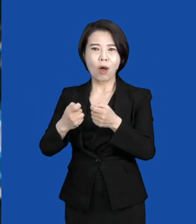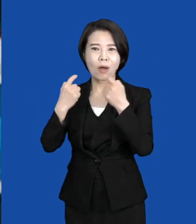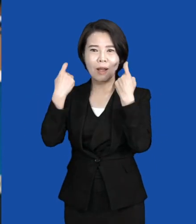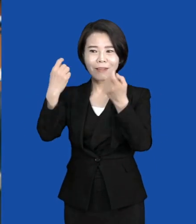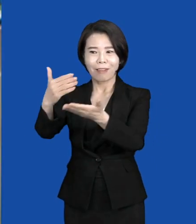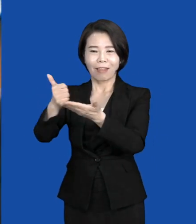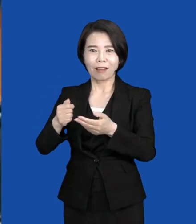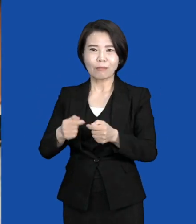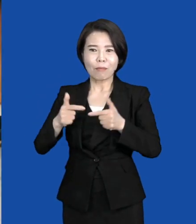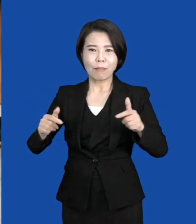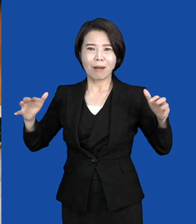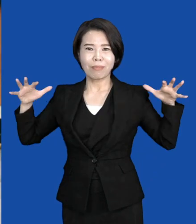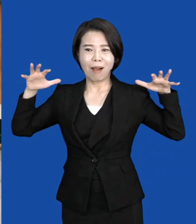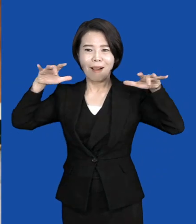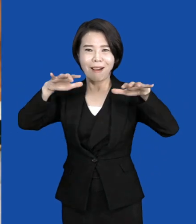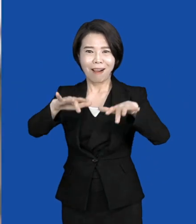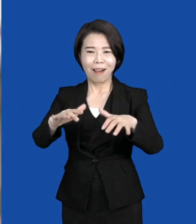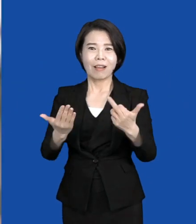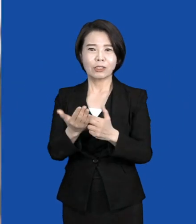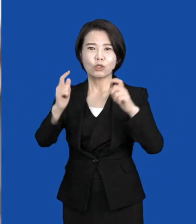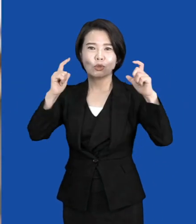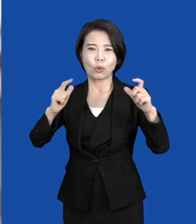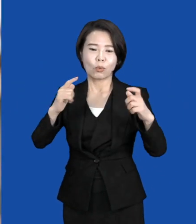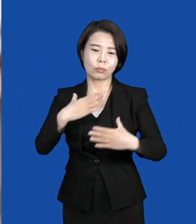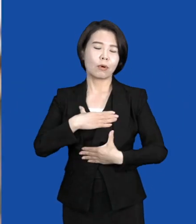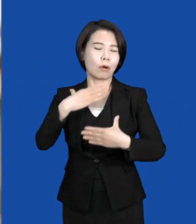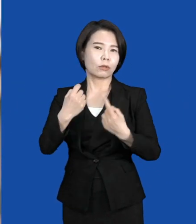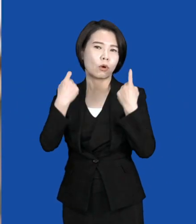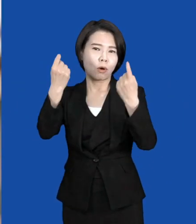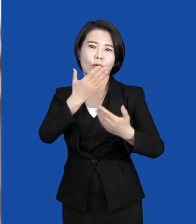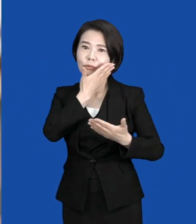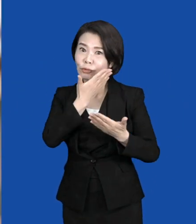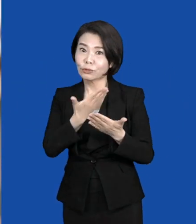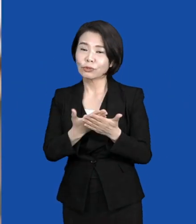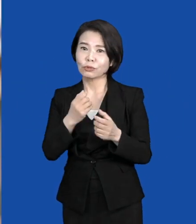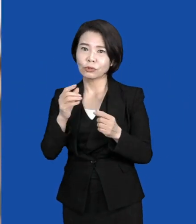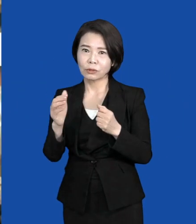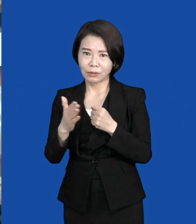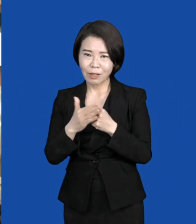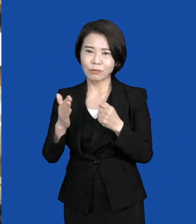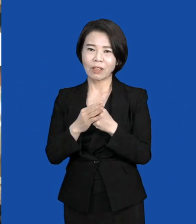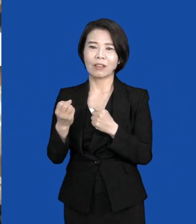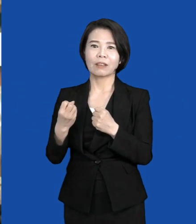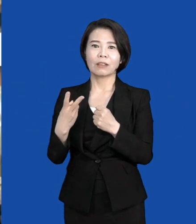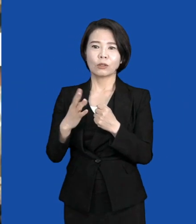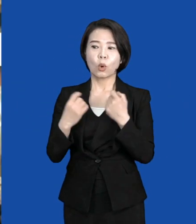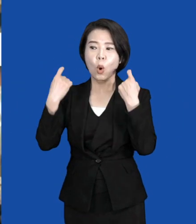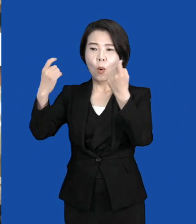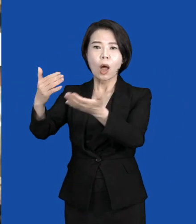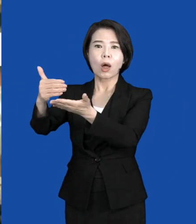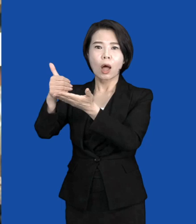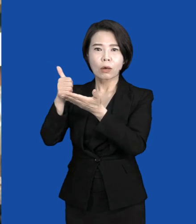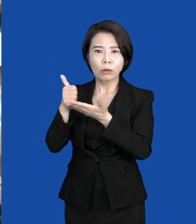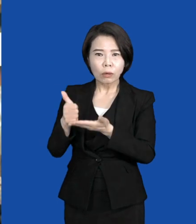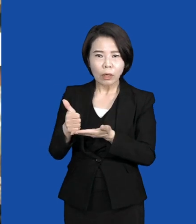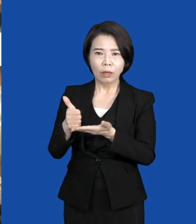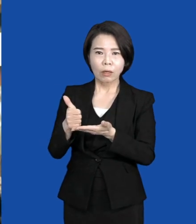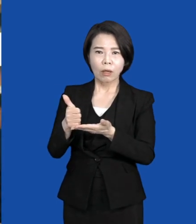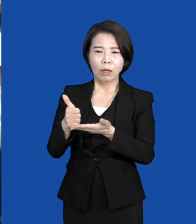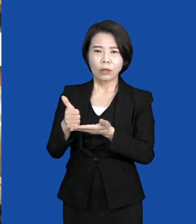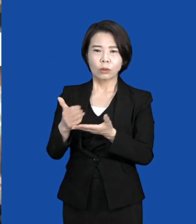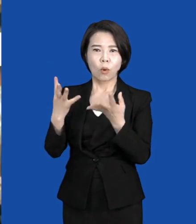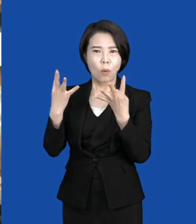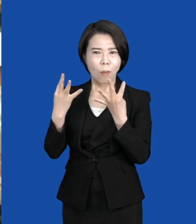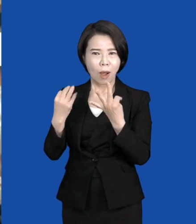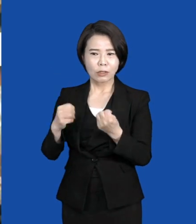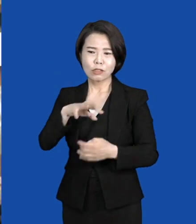증가하고 있습니다. 이에 따라 우리 제주도에서는 안전관광이 그 무엇보다 중요하게 돼 있고 또한 우리가 관광객 불친절이 요즘 최근에